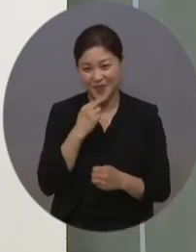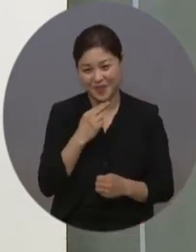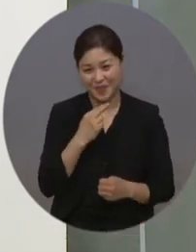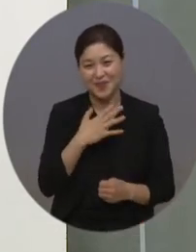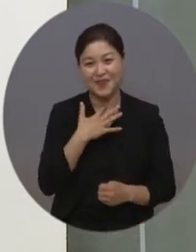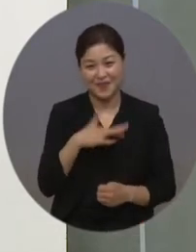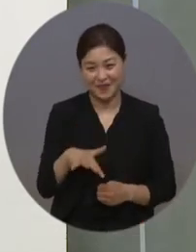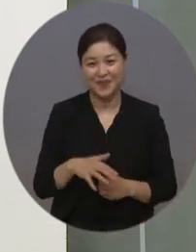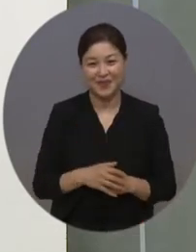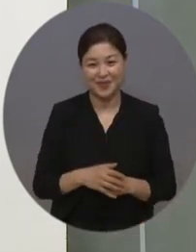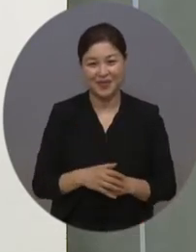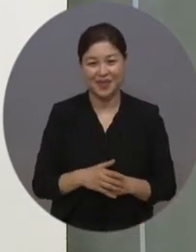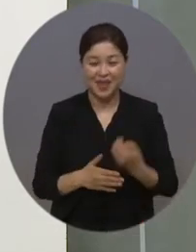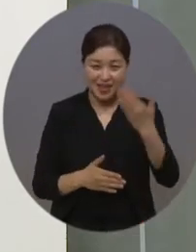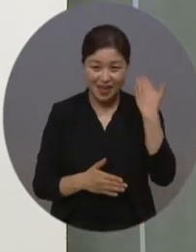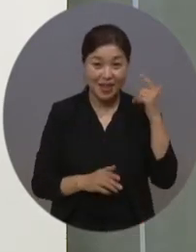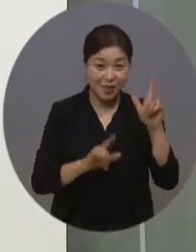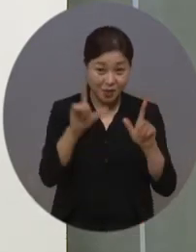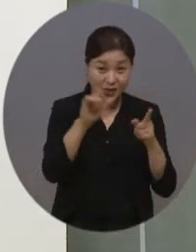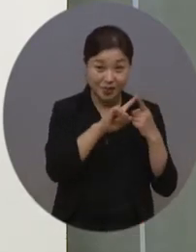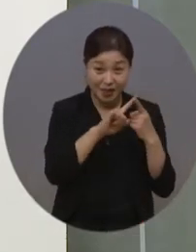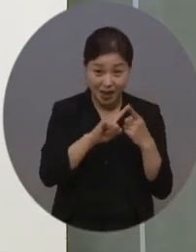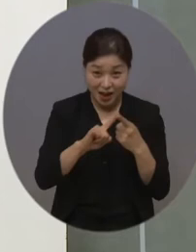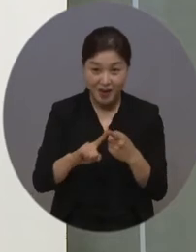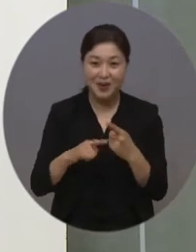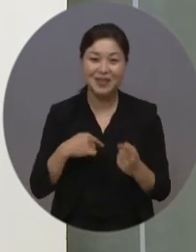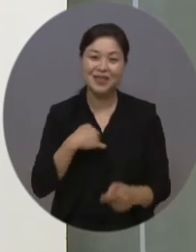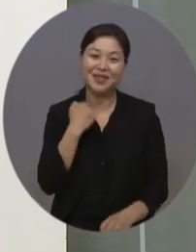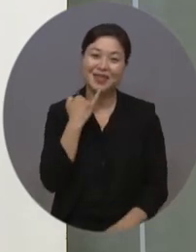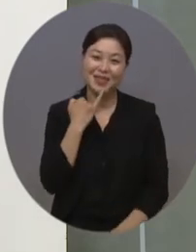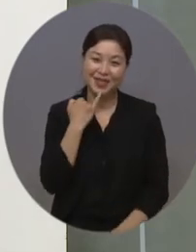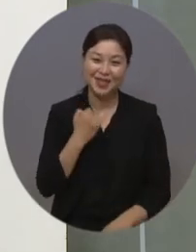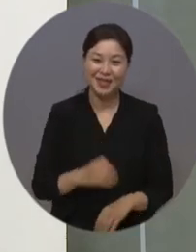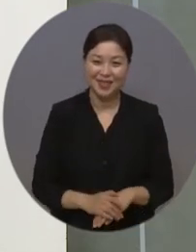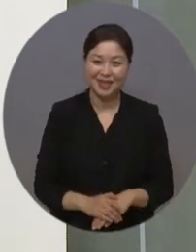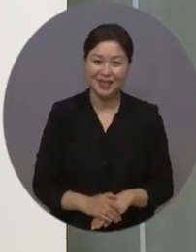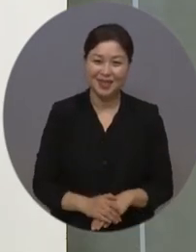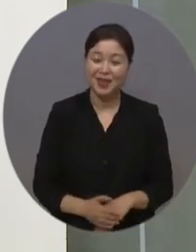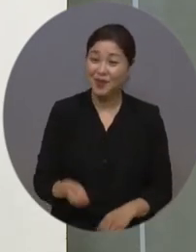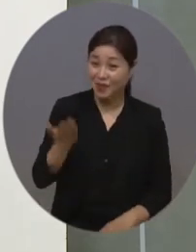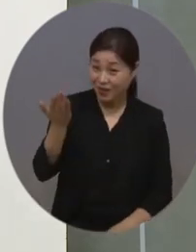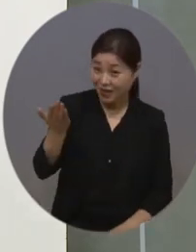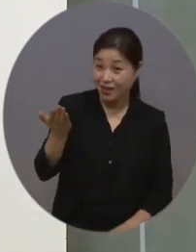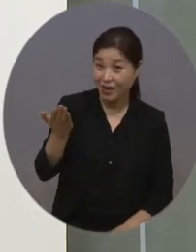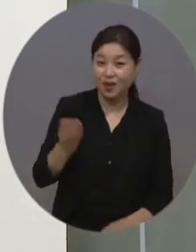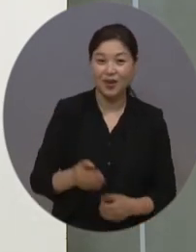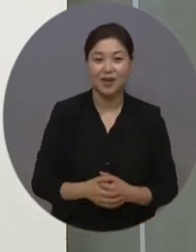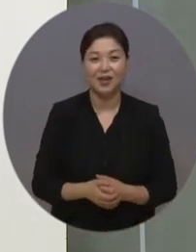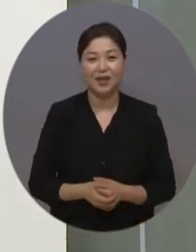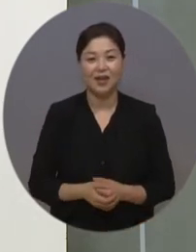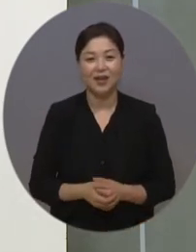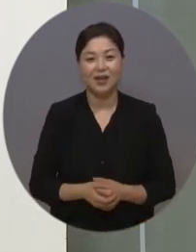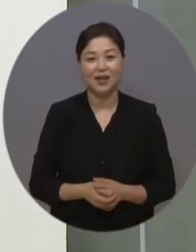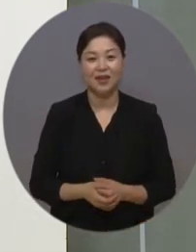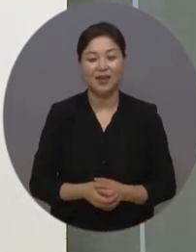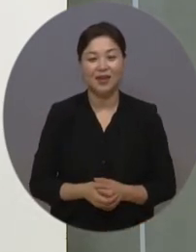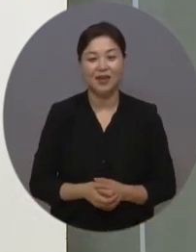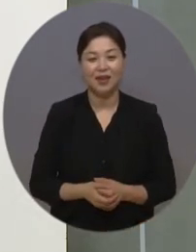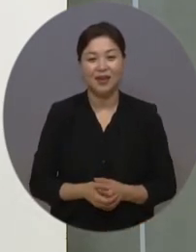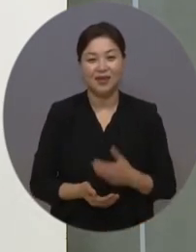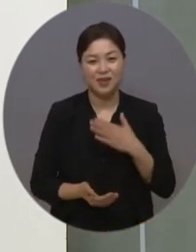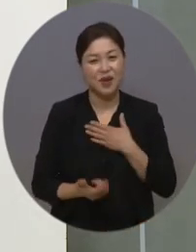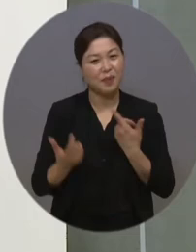아직도 모습이 옛 모습이 조금은 남아 있는데 예. 이시영 박사께서 똑같은 그런